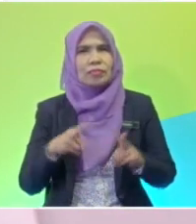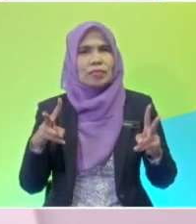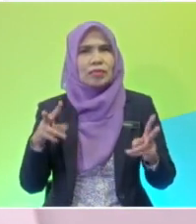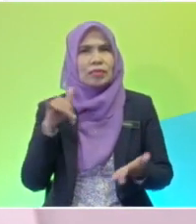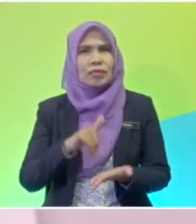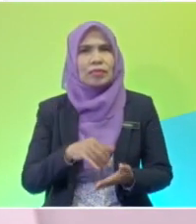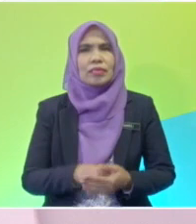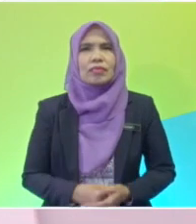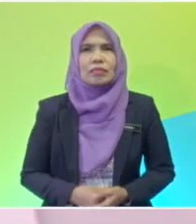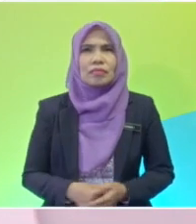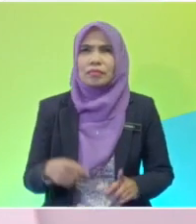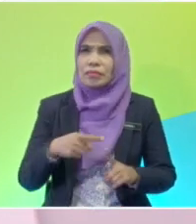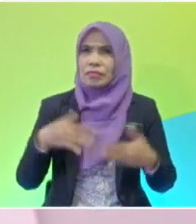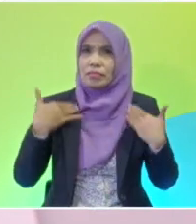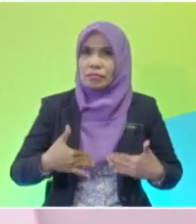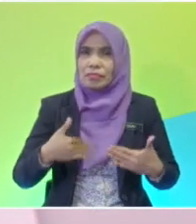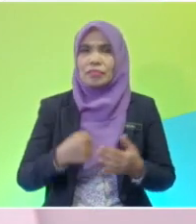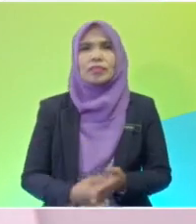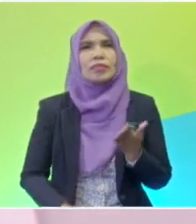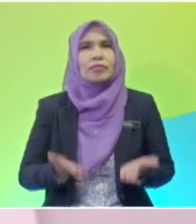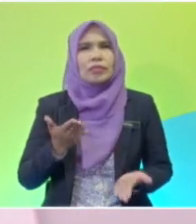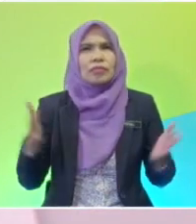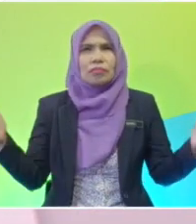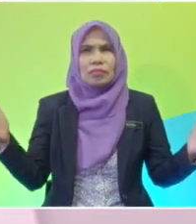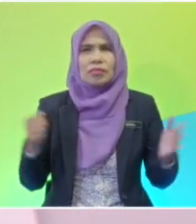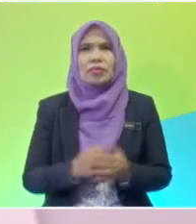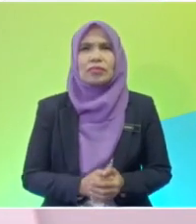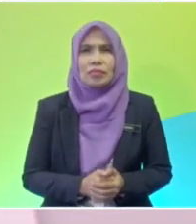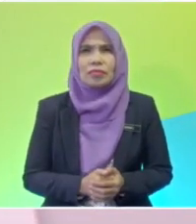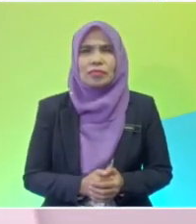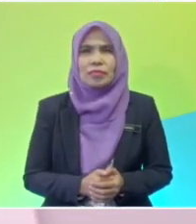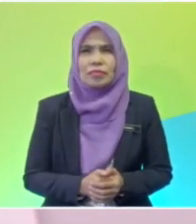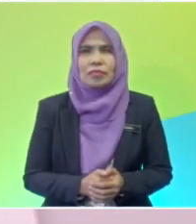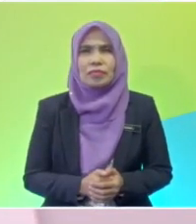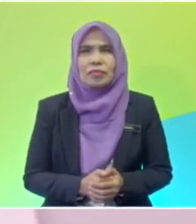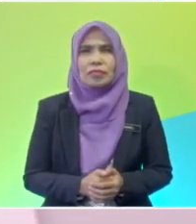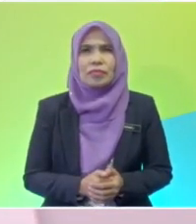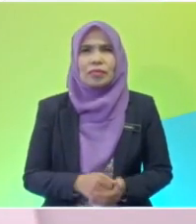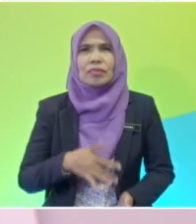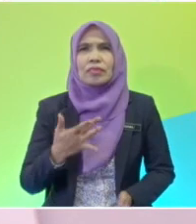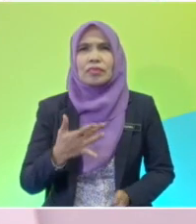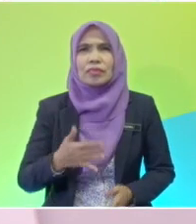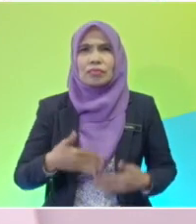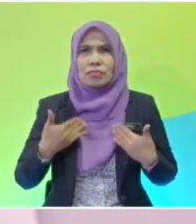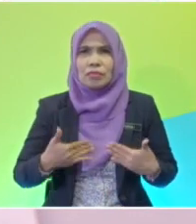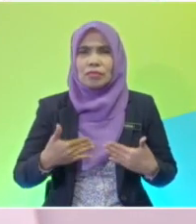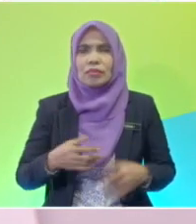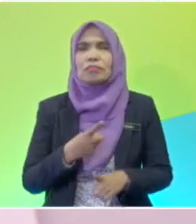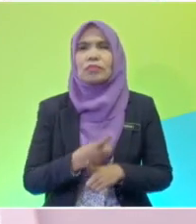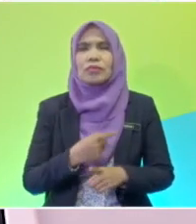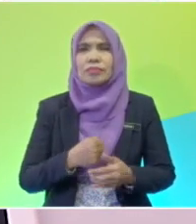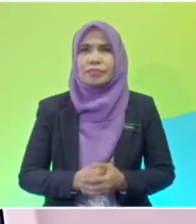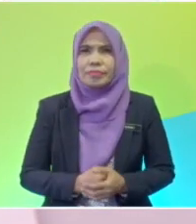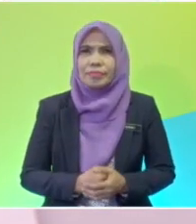tetapi dia ada negatifnya dia ada kemungkinan besar dia menjadi cenderung agak diri dia selalu betul orang yang salah oke itu yang rendah yang